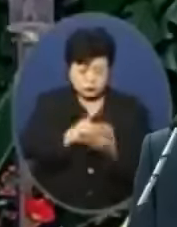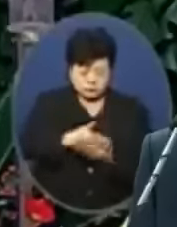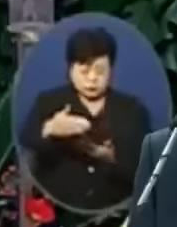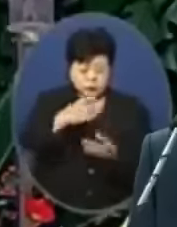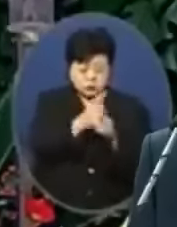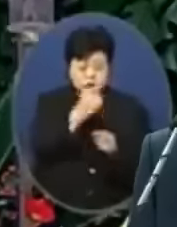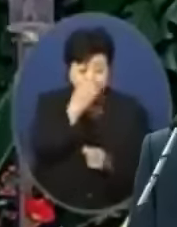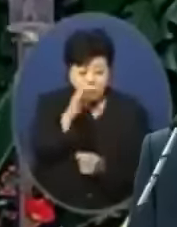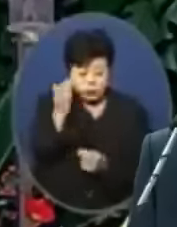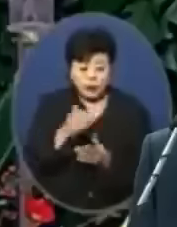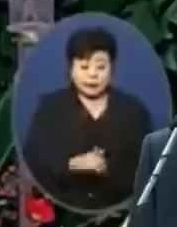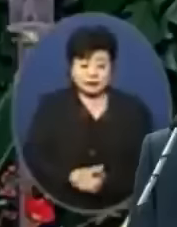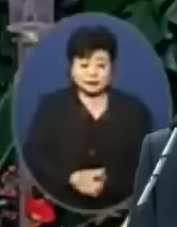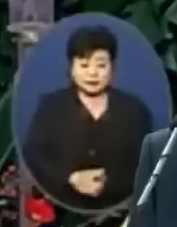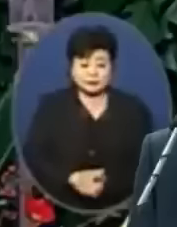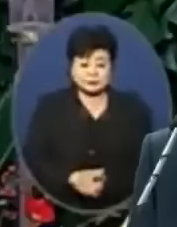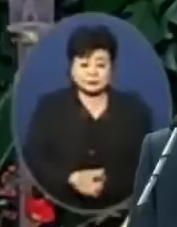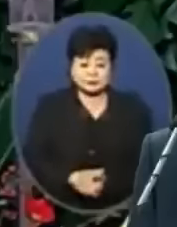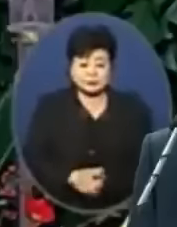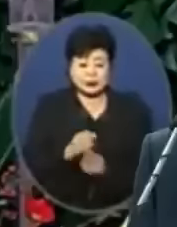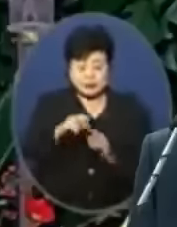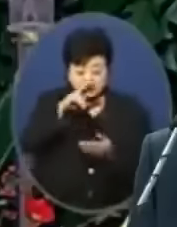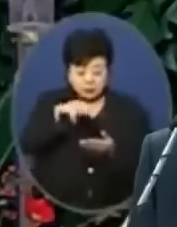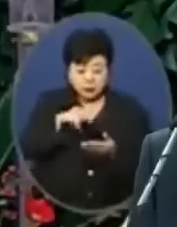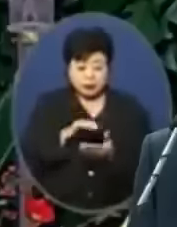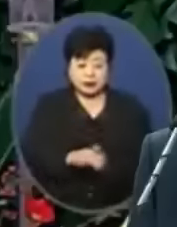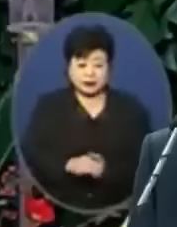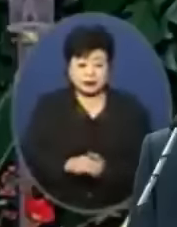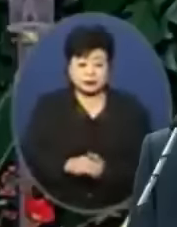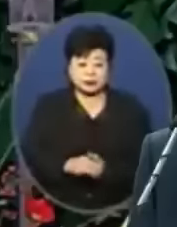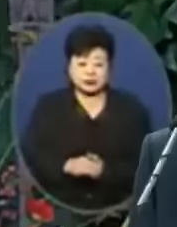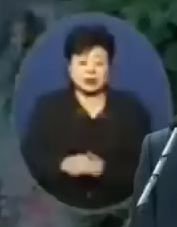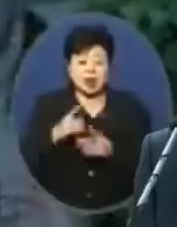이기게 만들어주시는 것입니다. 우리 성경에 보면 도단성에